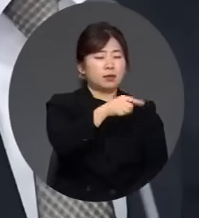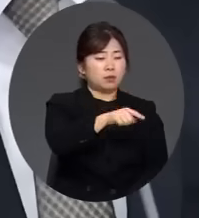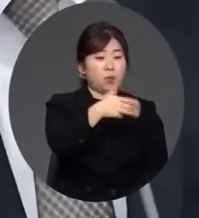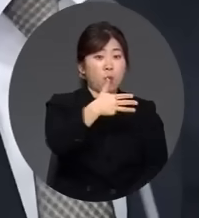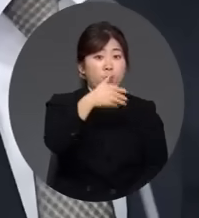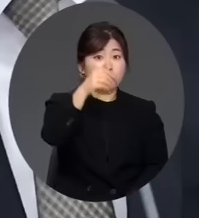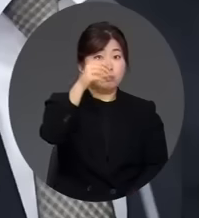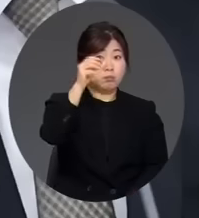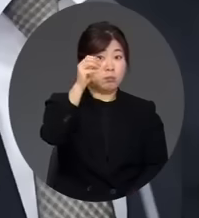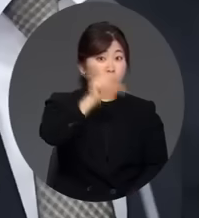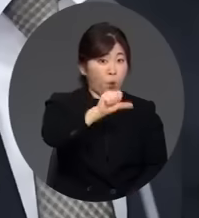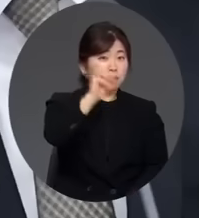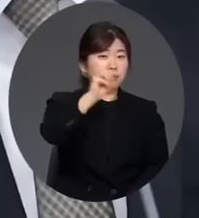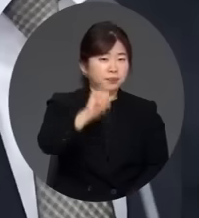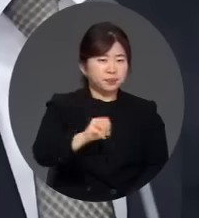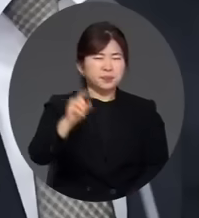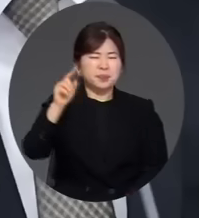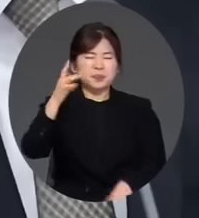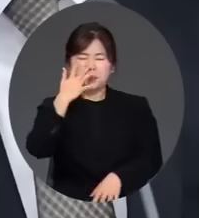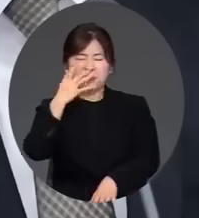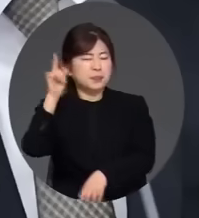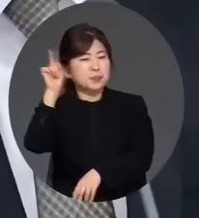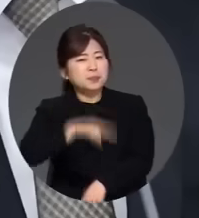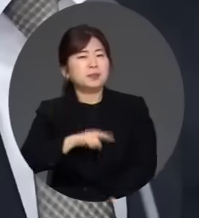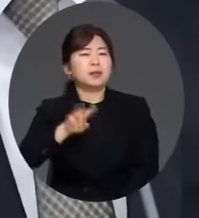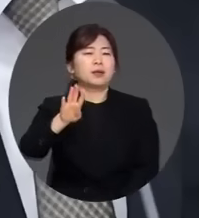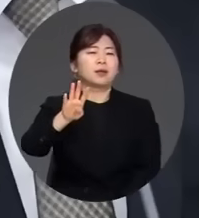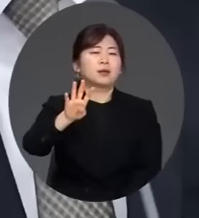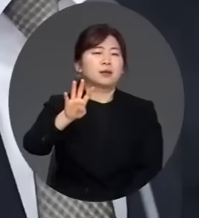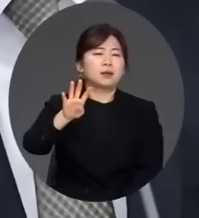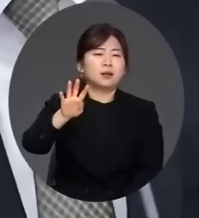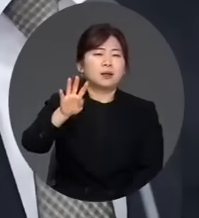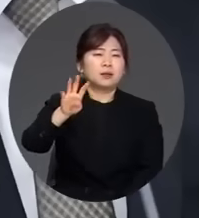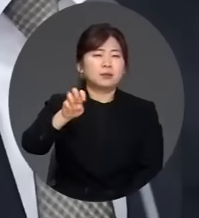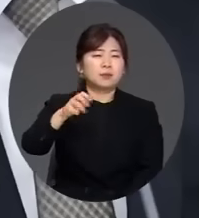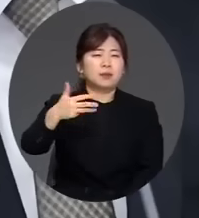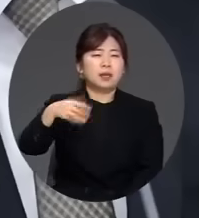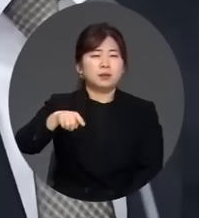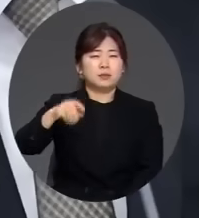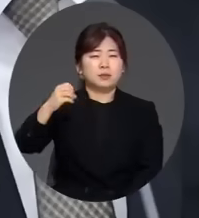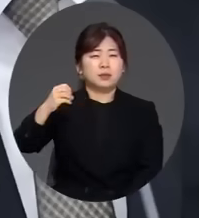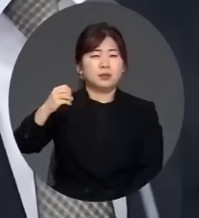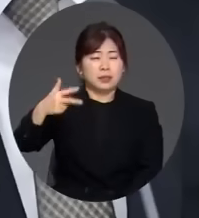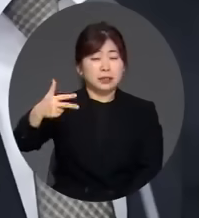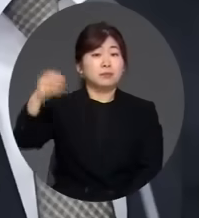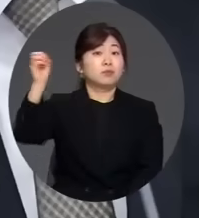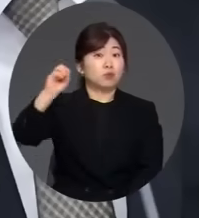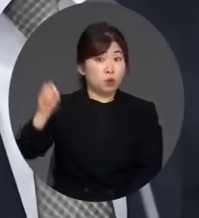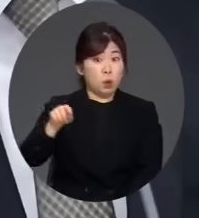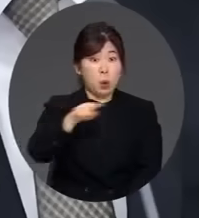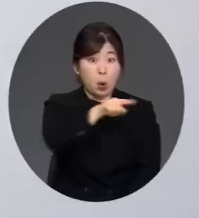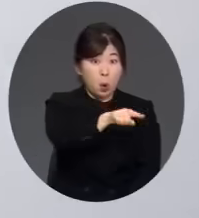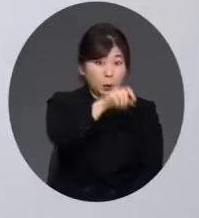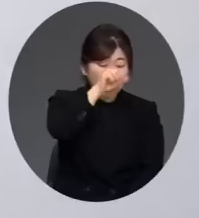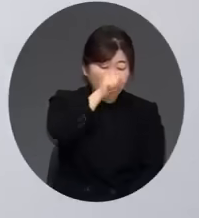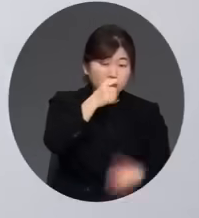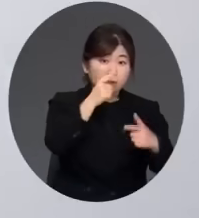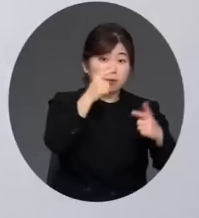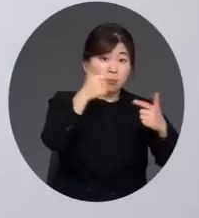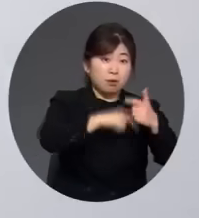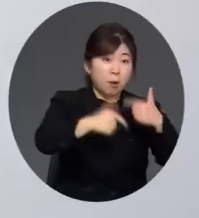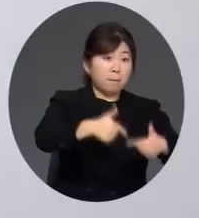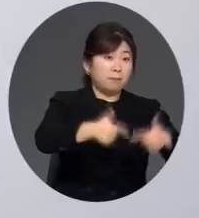58.5% 평 36.7% 긍정평가가 20% 포인트 이상 많았습니다